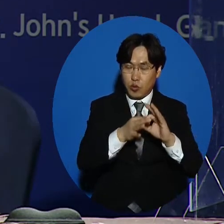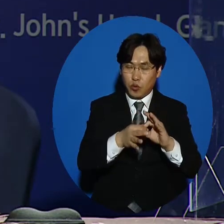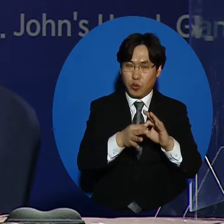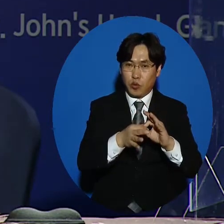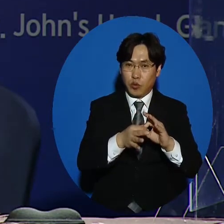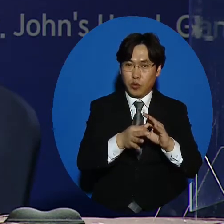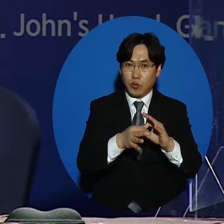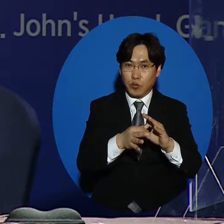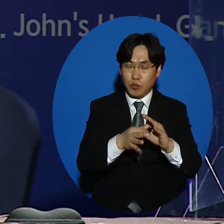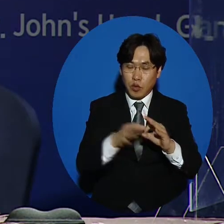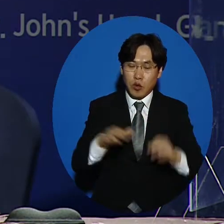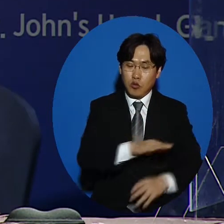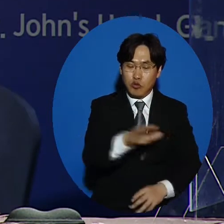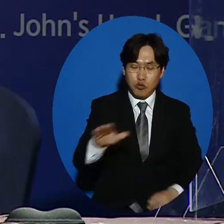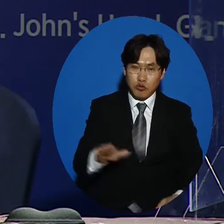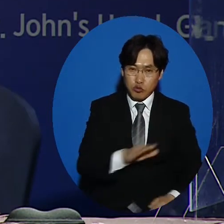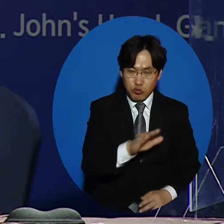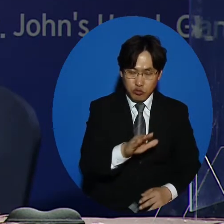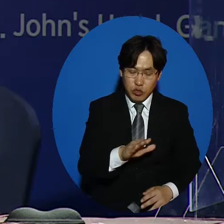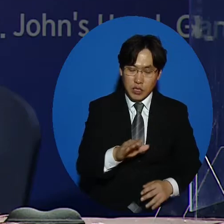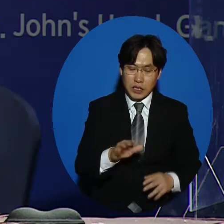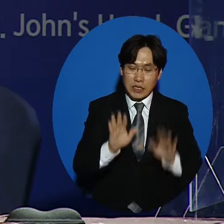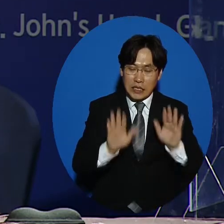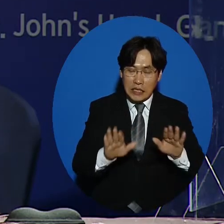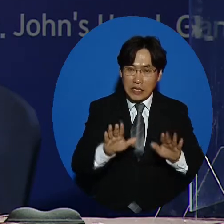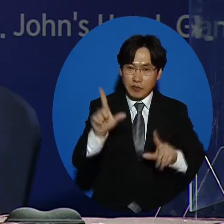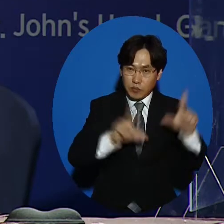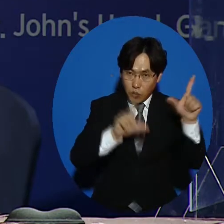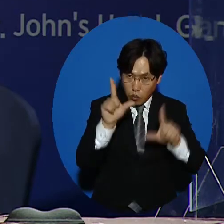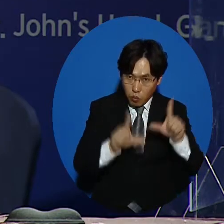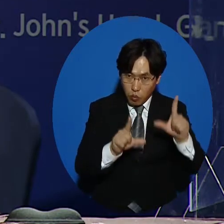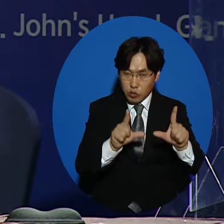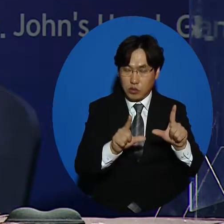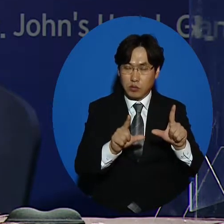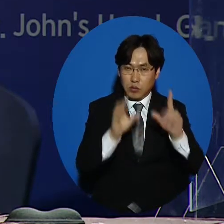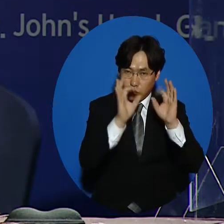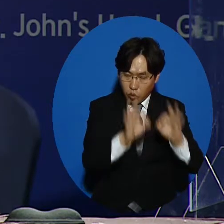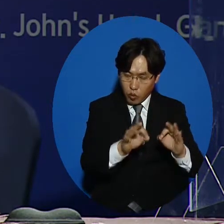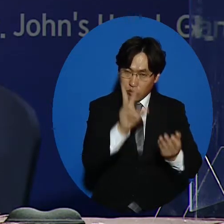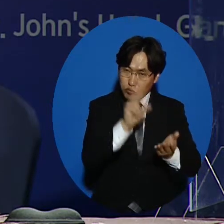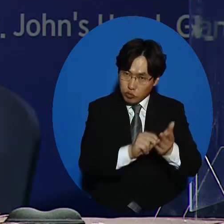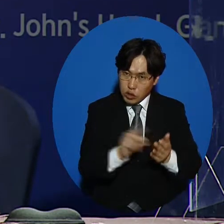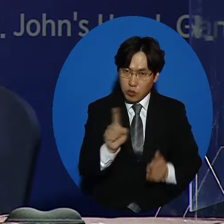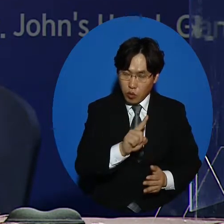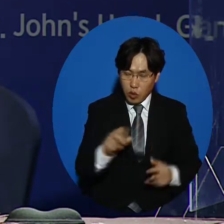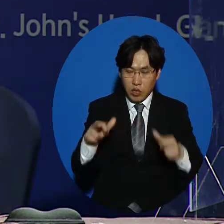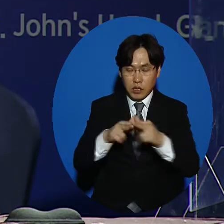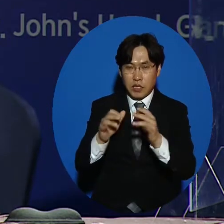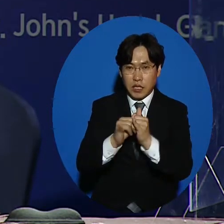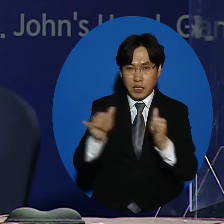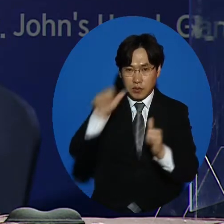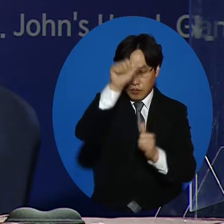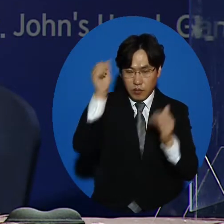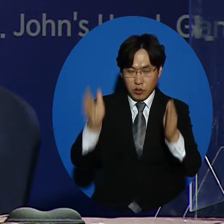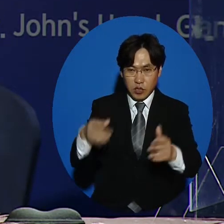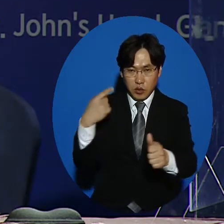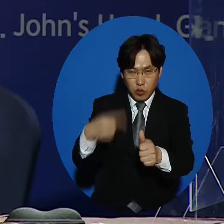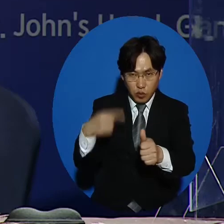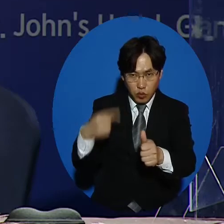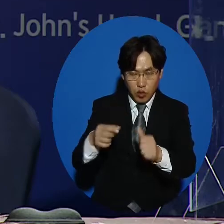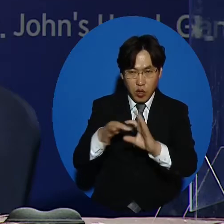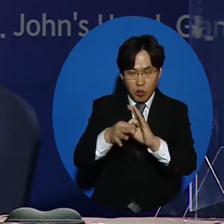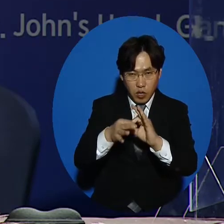장애인 평생교육 현황을 진단해보고 또 그 진단에 따른 장애인 평생교육의 새로운